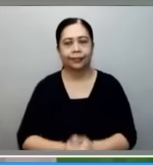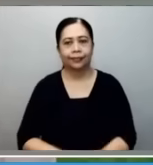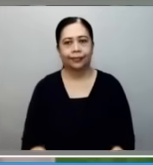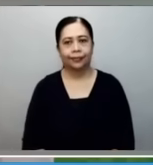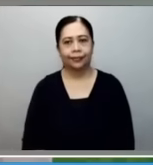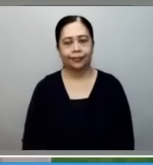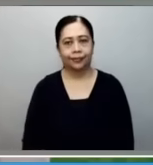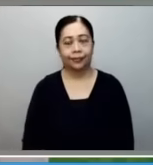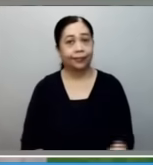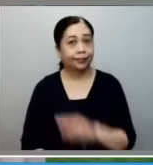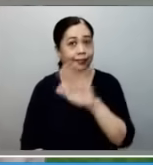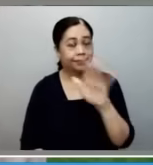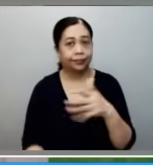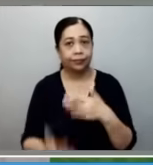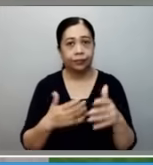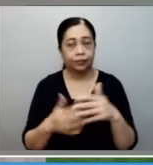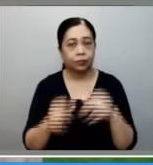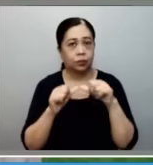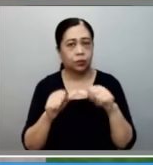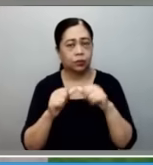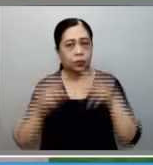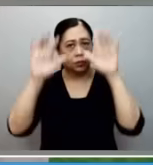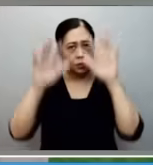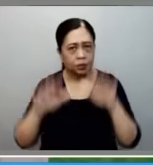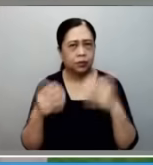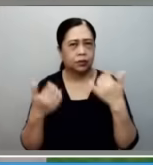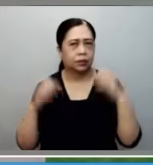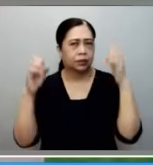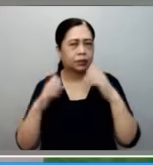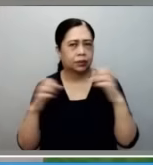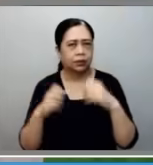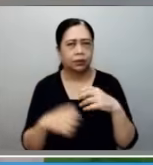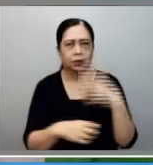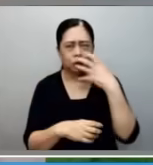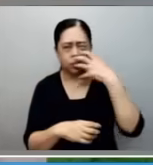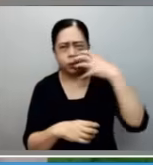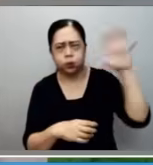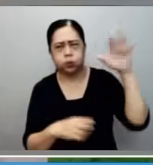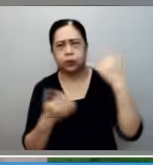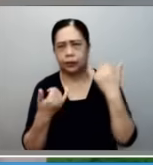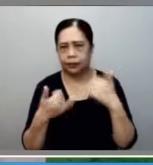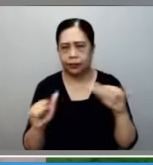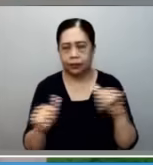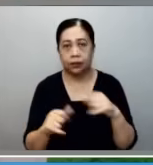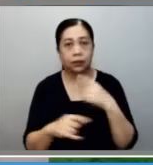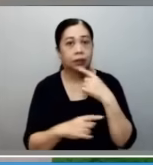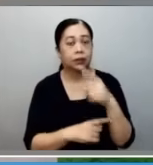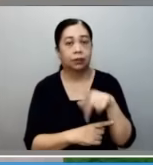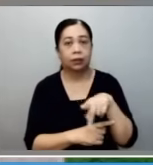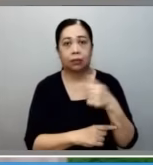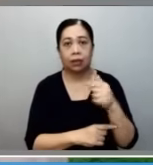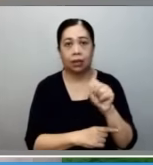Mga kapuso, kahit na panay-panay ang ulan, asahan pa rin ang natitindi ang mainit na panahon. Ayon sa PAGASA,